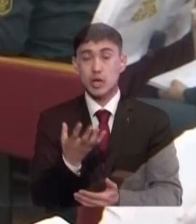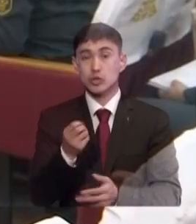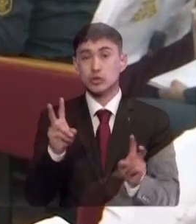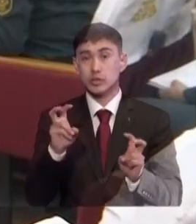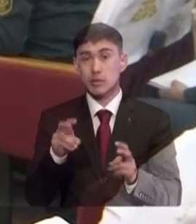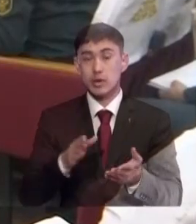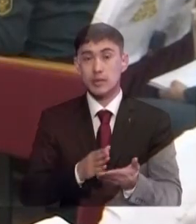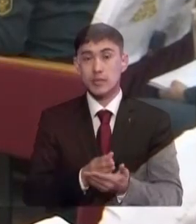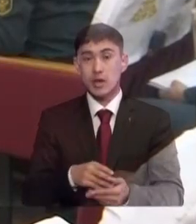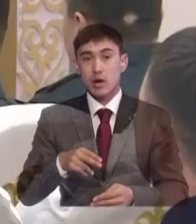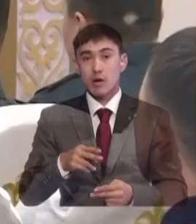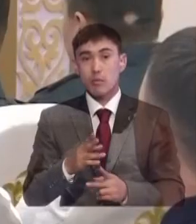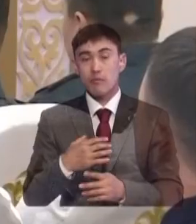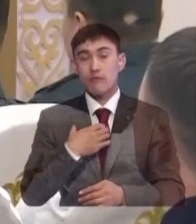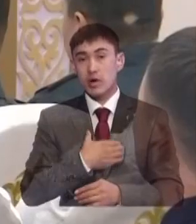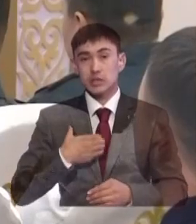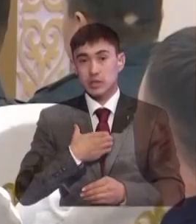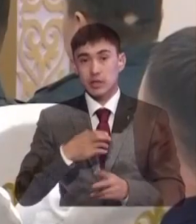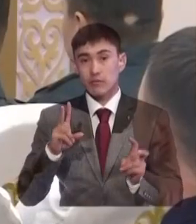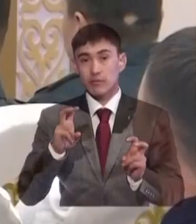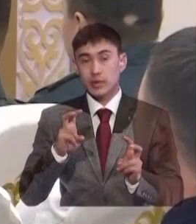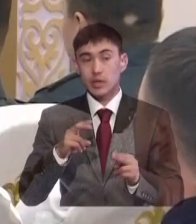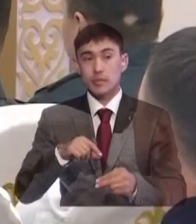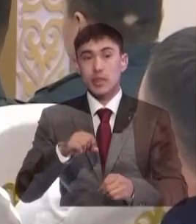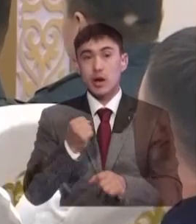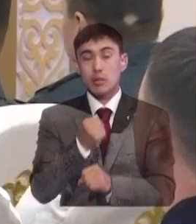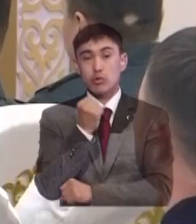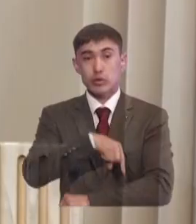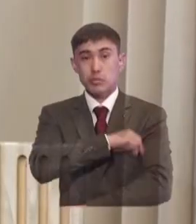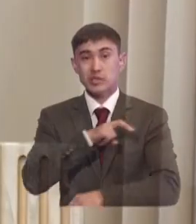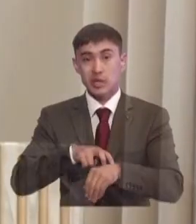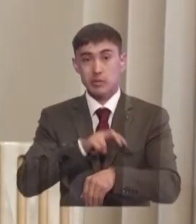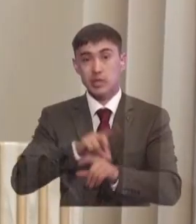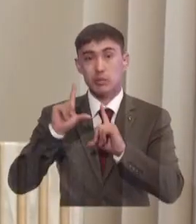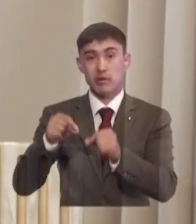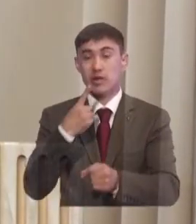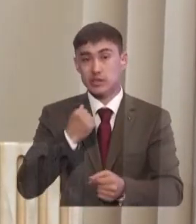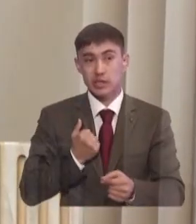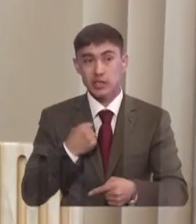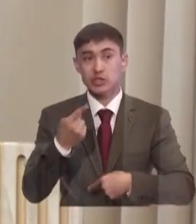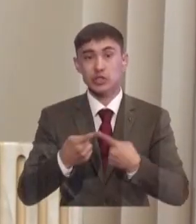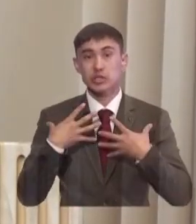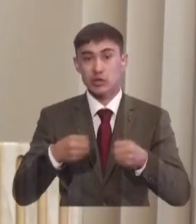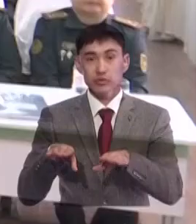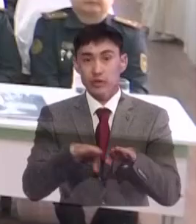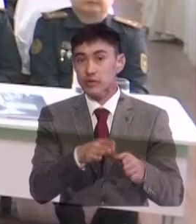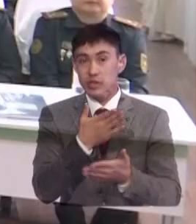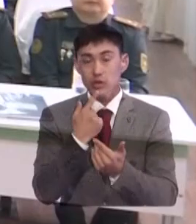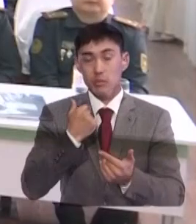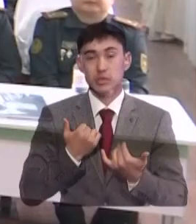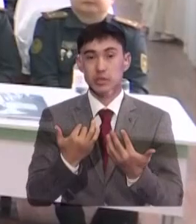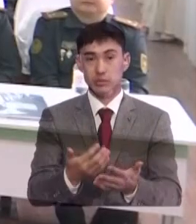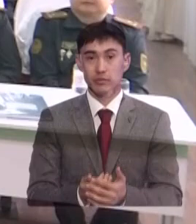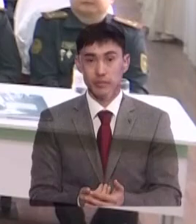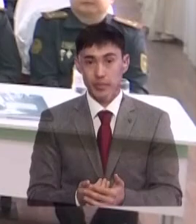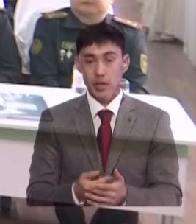тема, заслуживающая внимания, это то, что работники медицинских комиссий не раз отправляли на службу солдат, чье здоровье не соответствует армейским